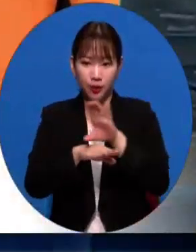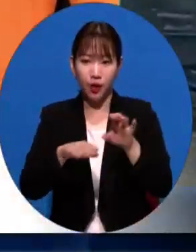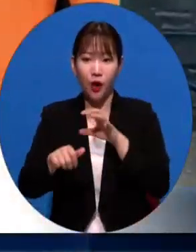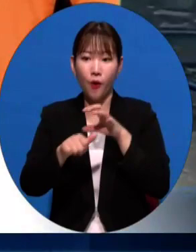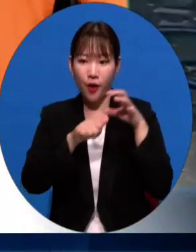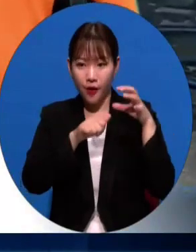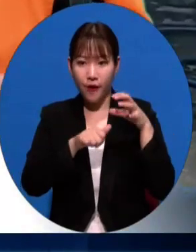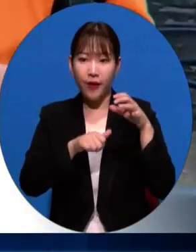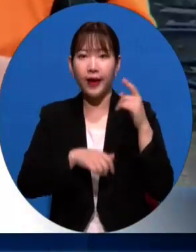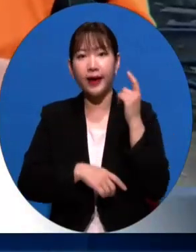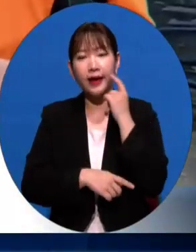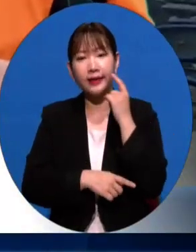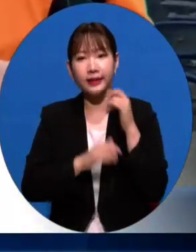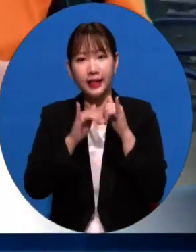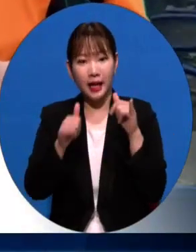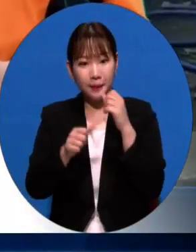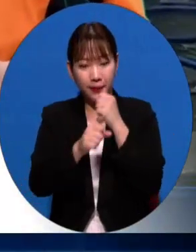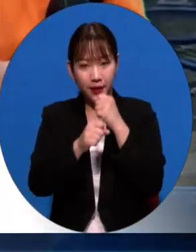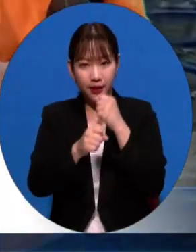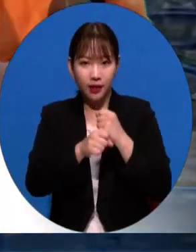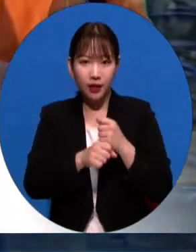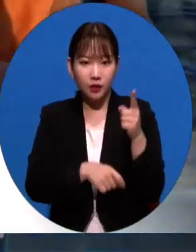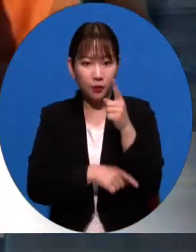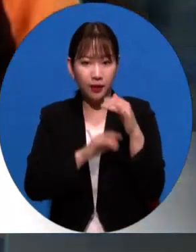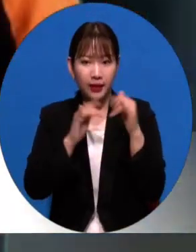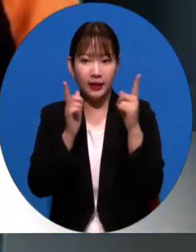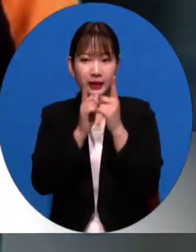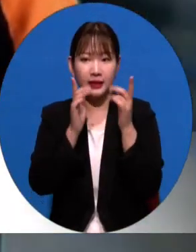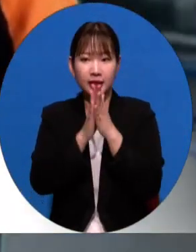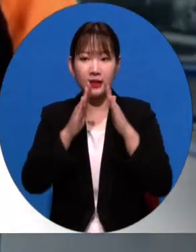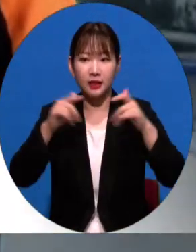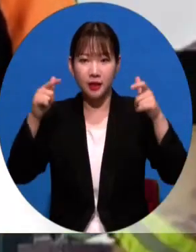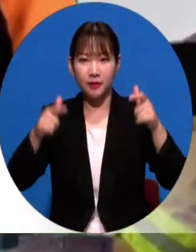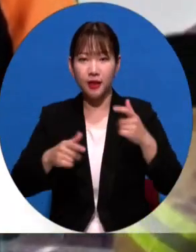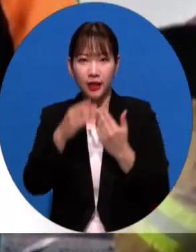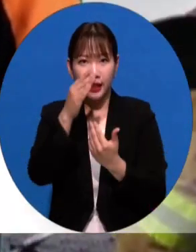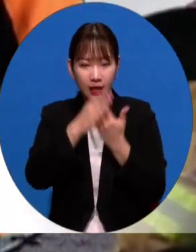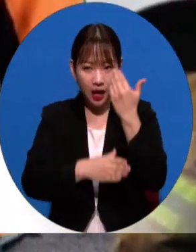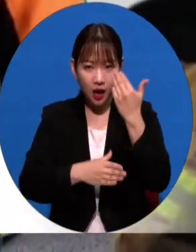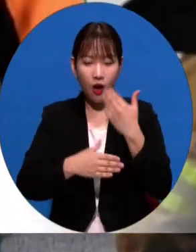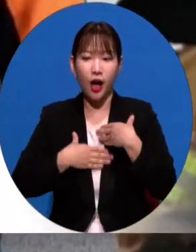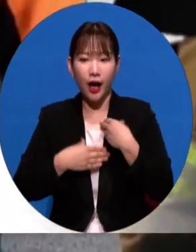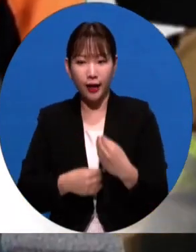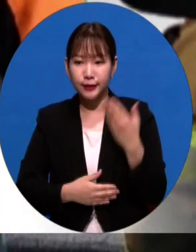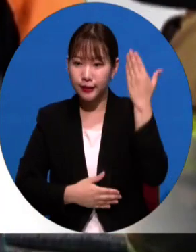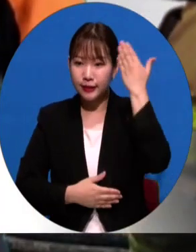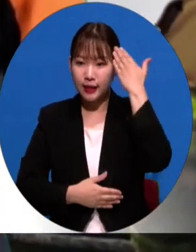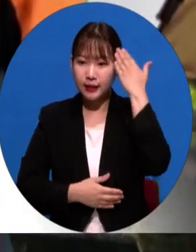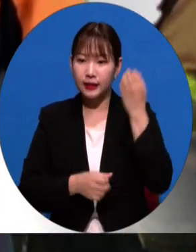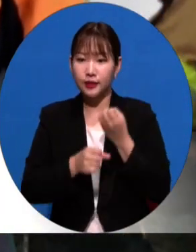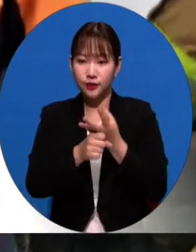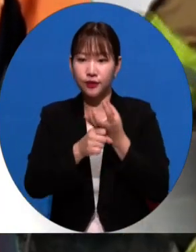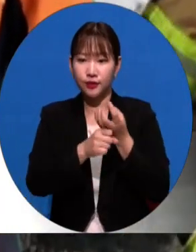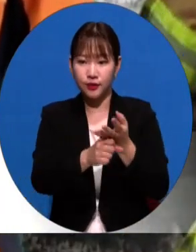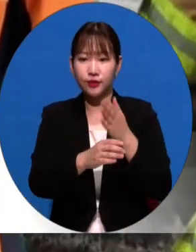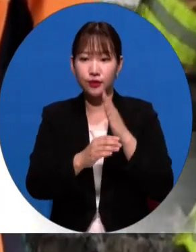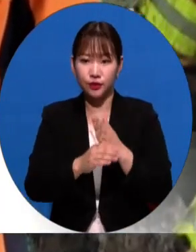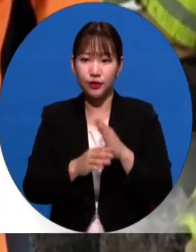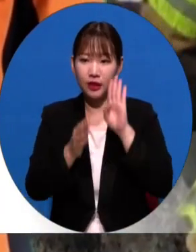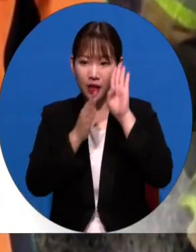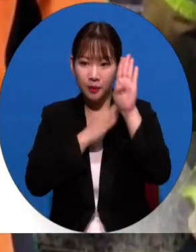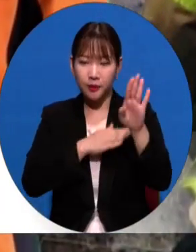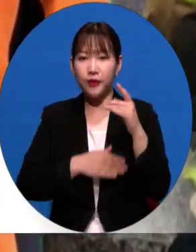그래픽으로 가상의 소방관을 구현해 소방관이 직접 전남의 사건, 사고와 안전상식 등을 전하고 있으며